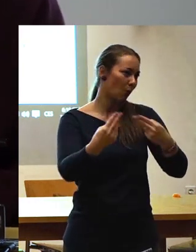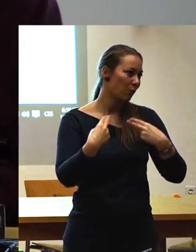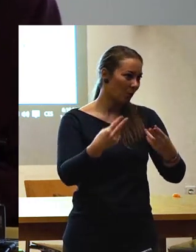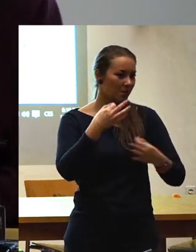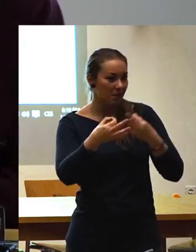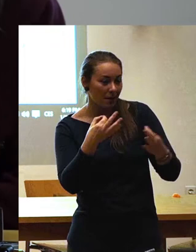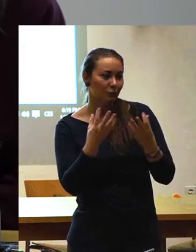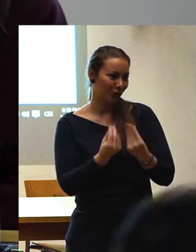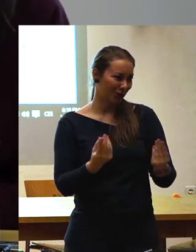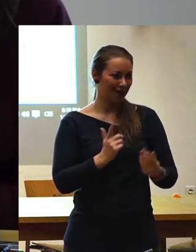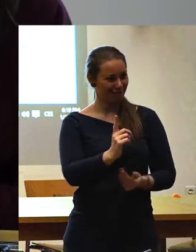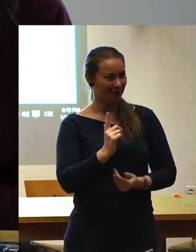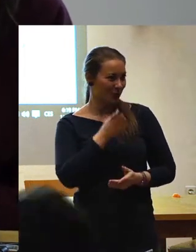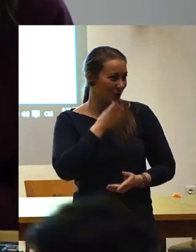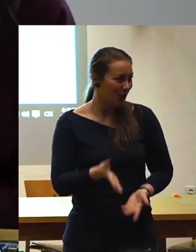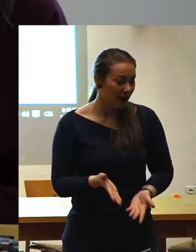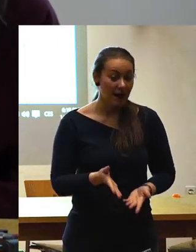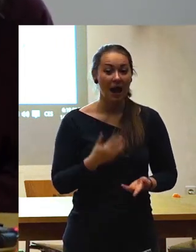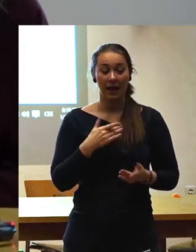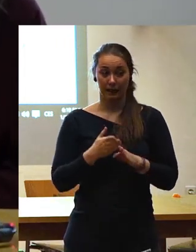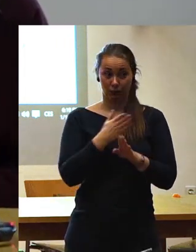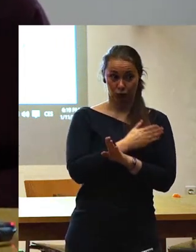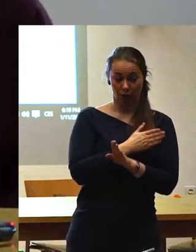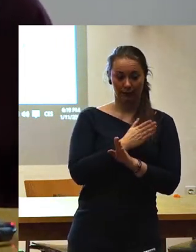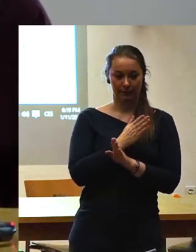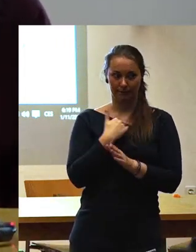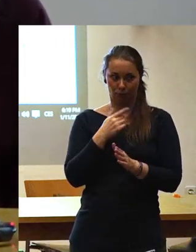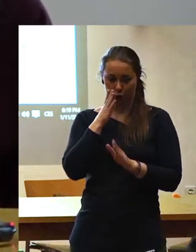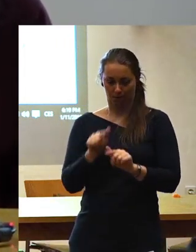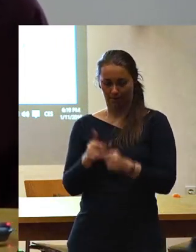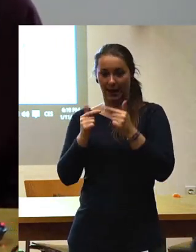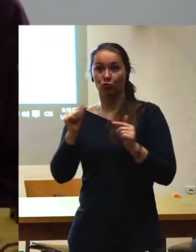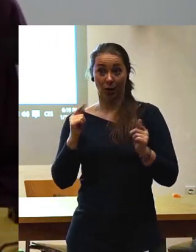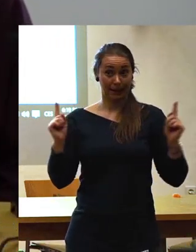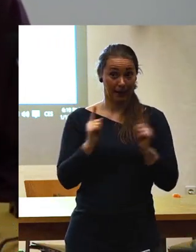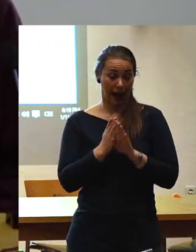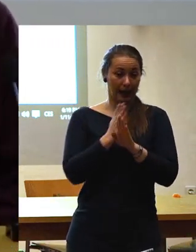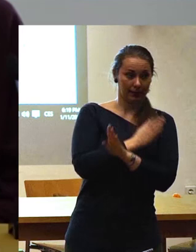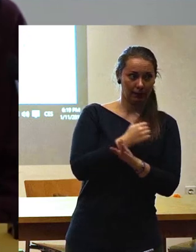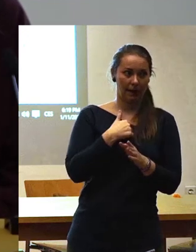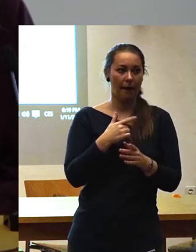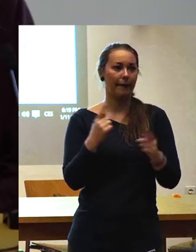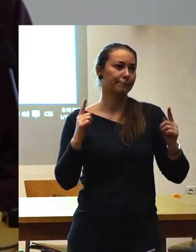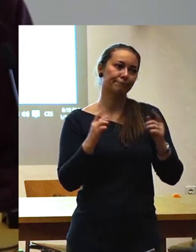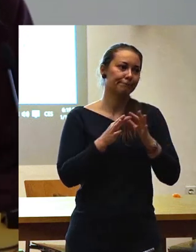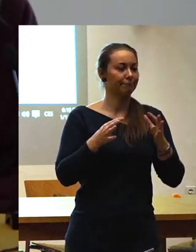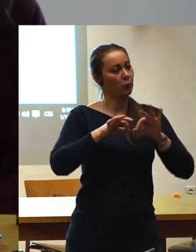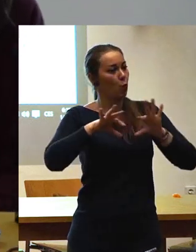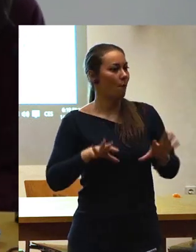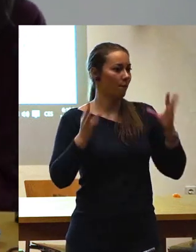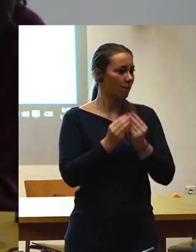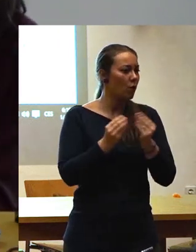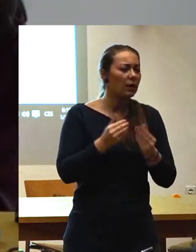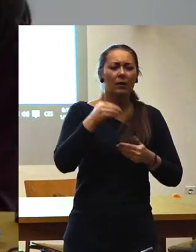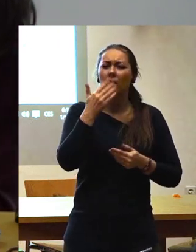A Maria ještě předtím, než já se s ní spojím, tak mě poprosila, abych úplně krátce uvedla nebo představila